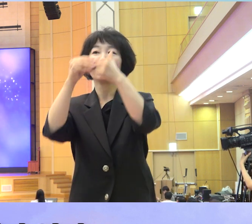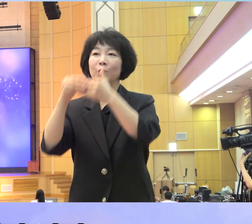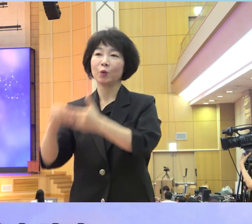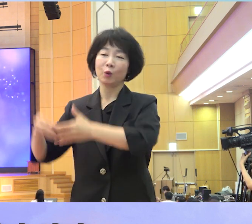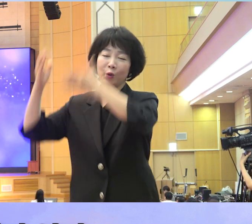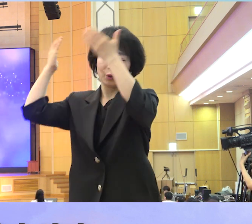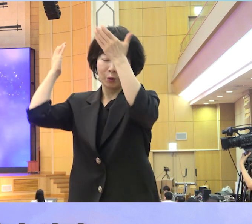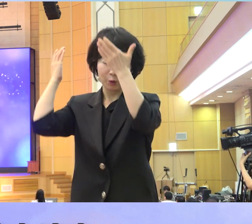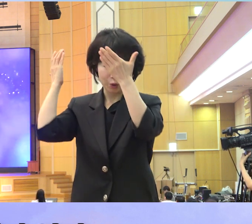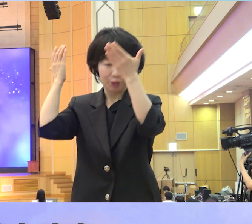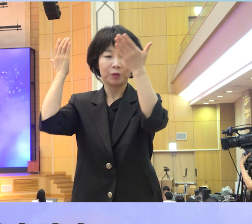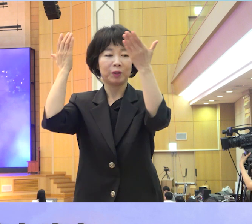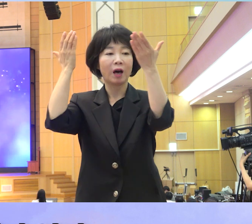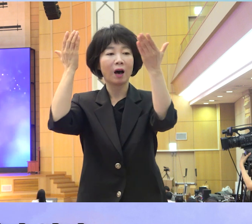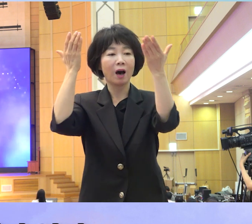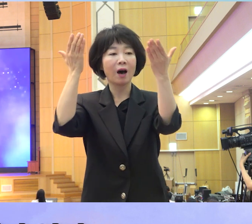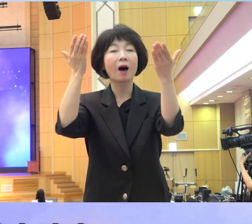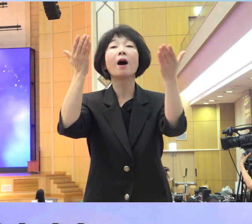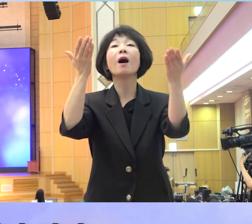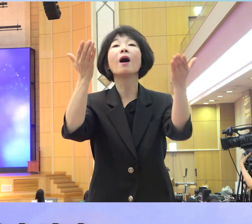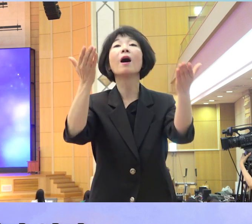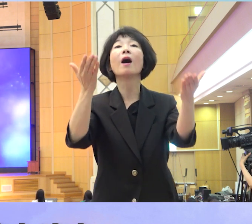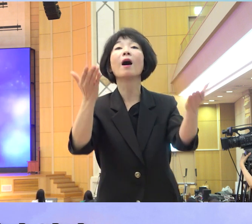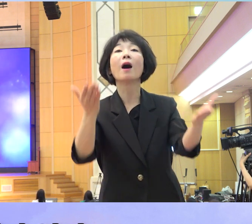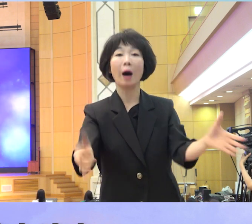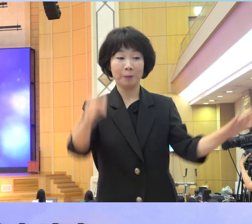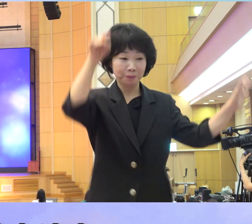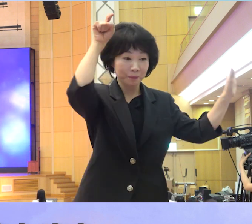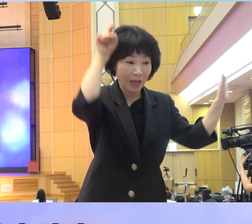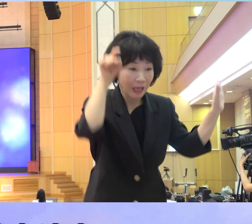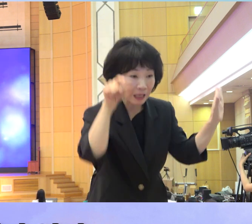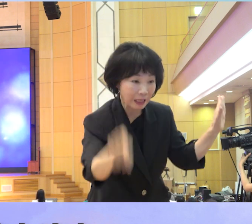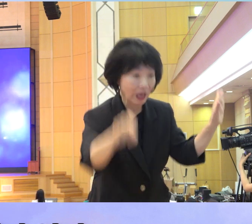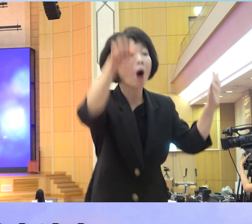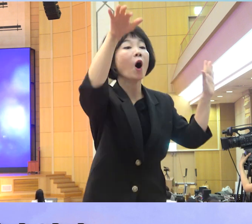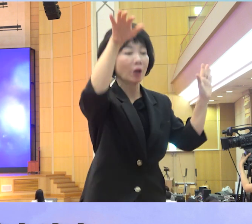인도하여 여기에 모인 우리 사랑받는